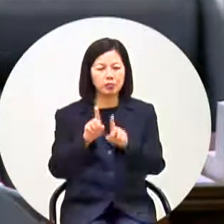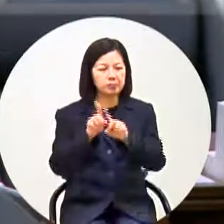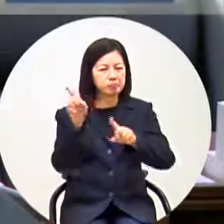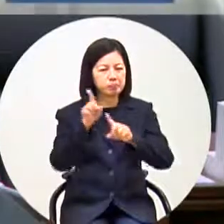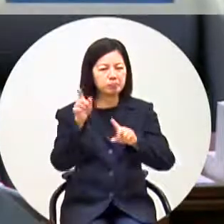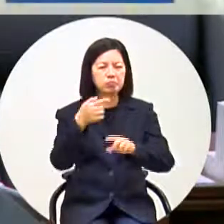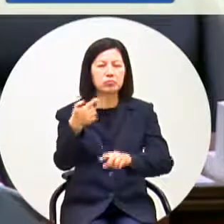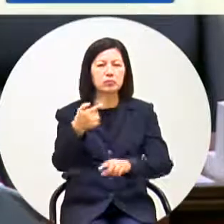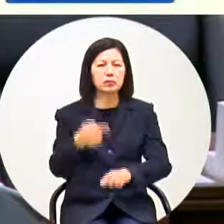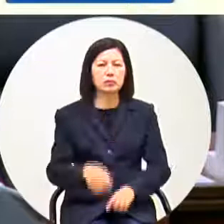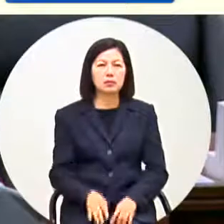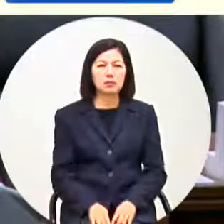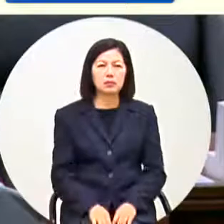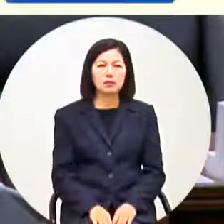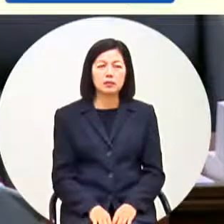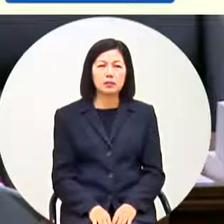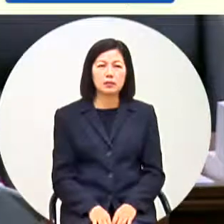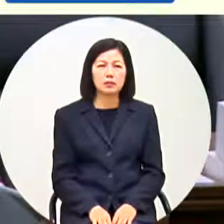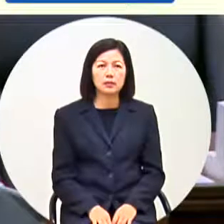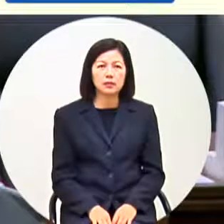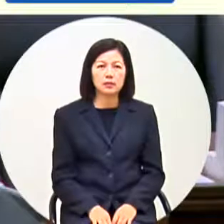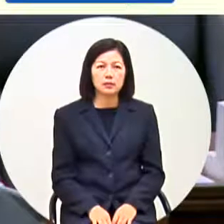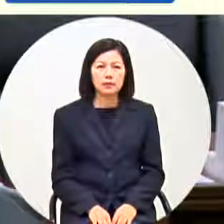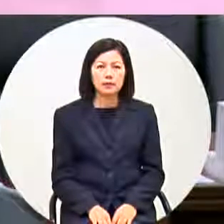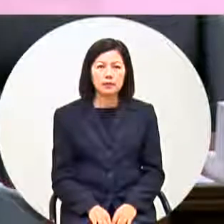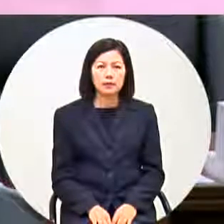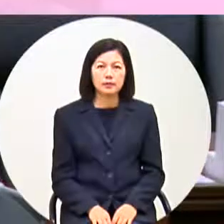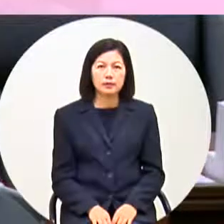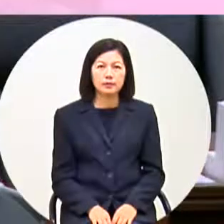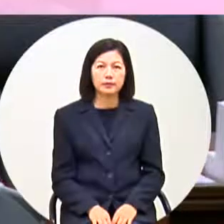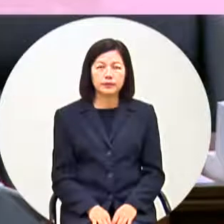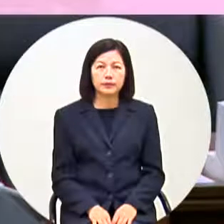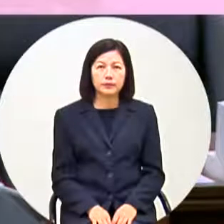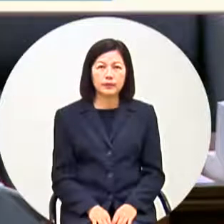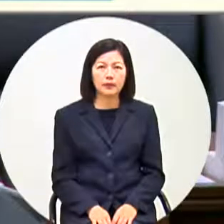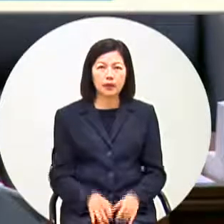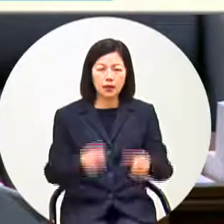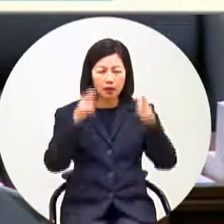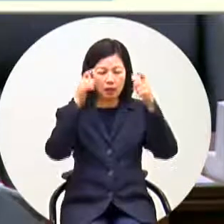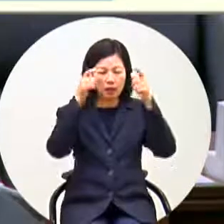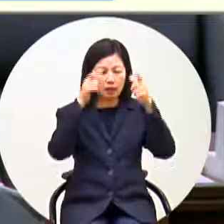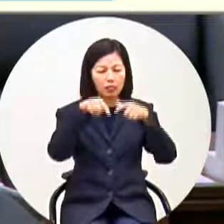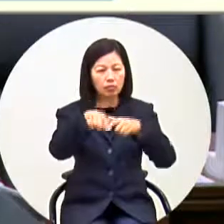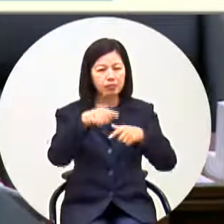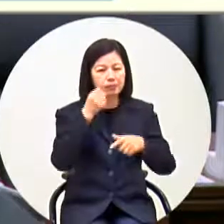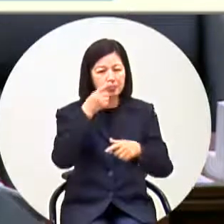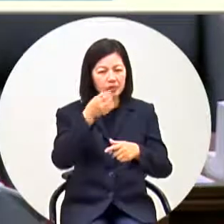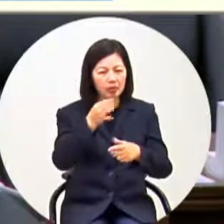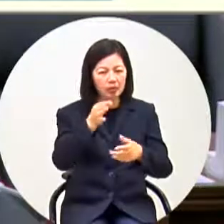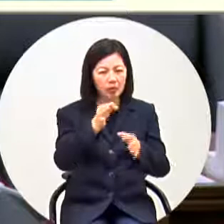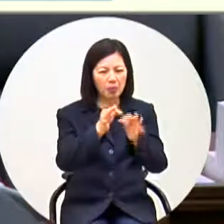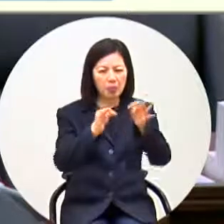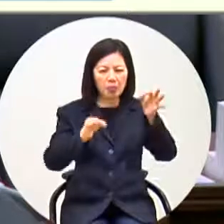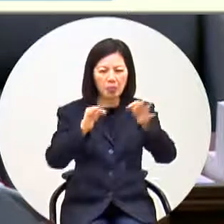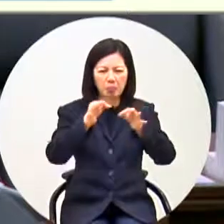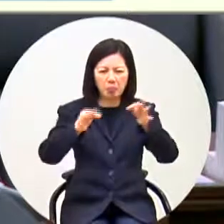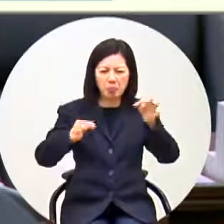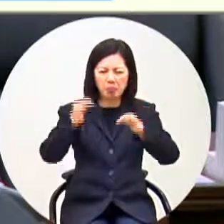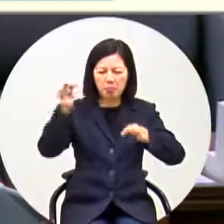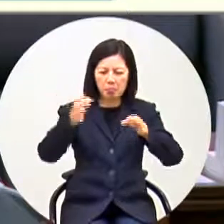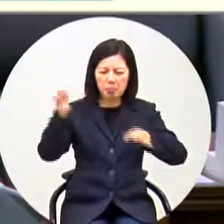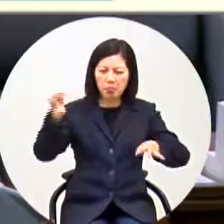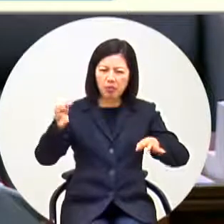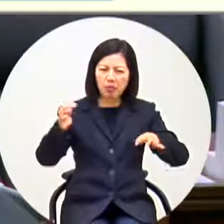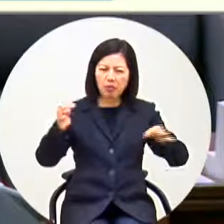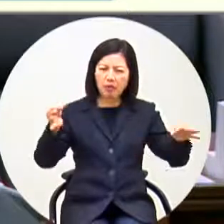个，我们高雄薪资差这么多哈，我在这里请教市长哈，有没有什么